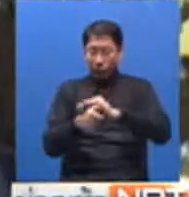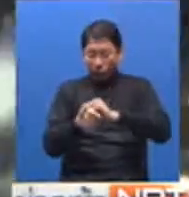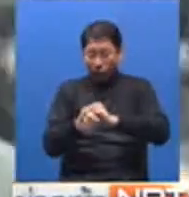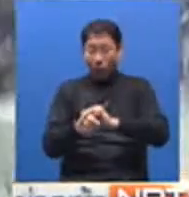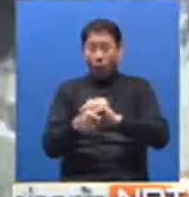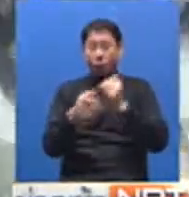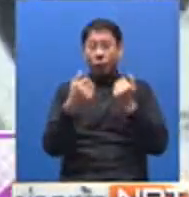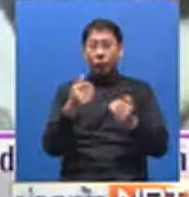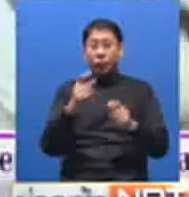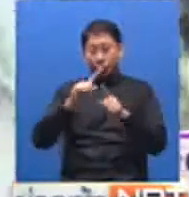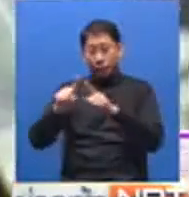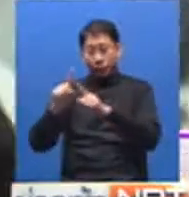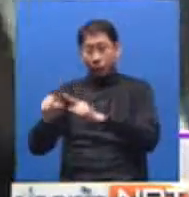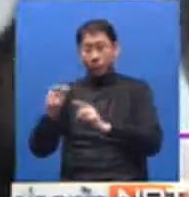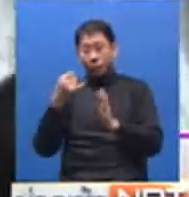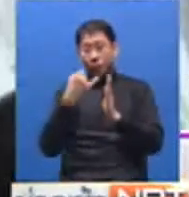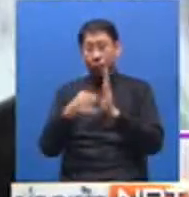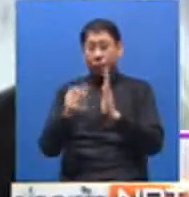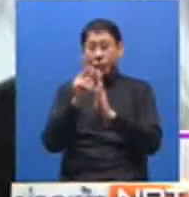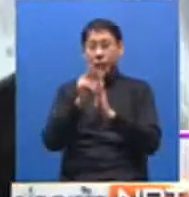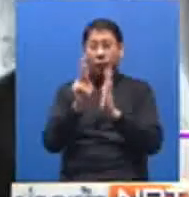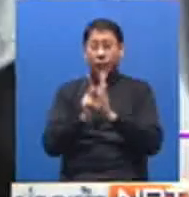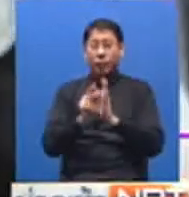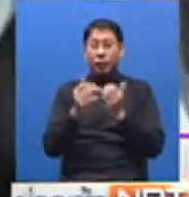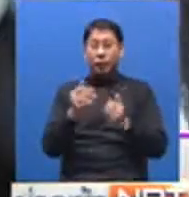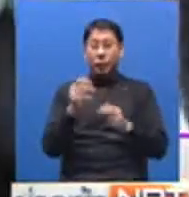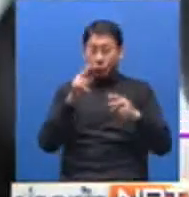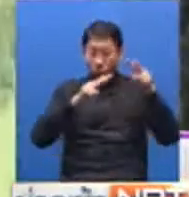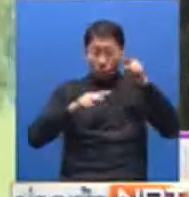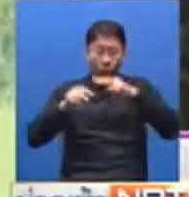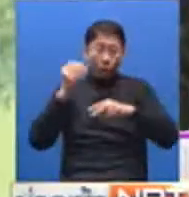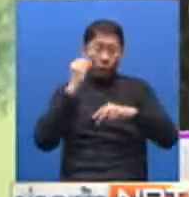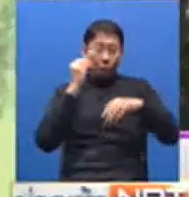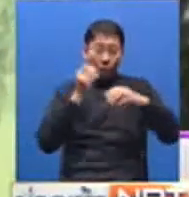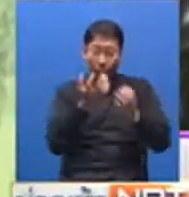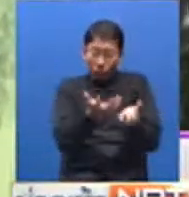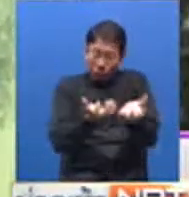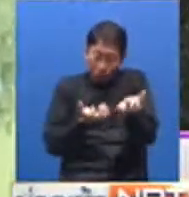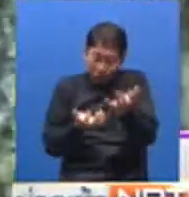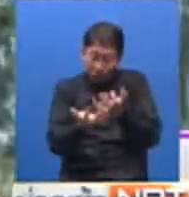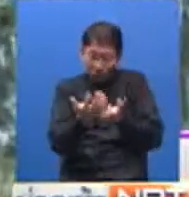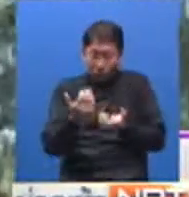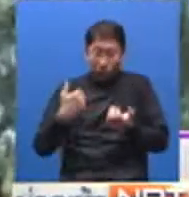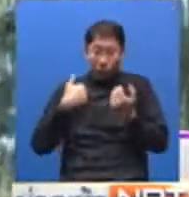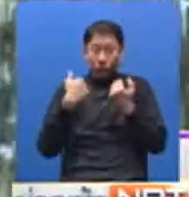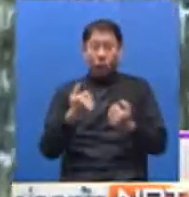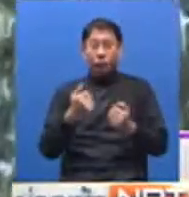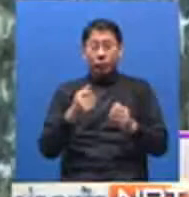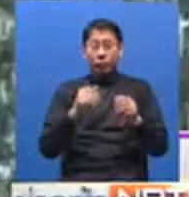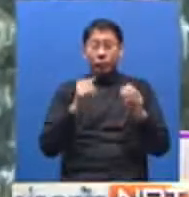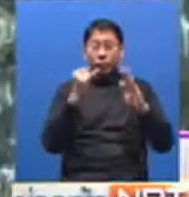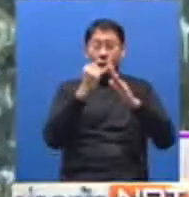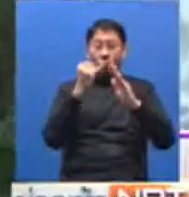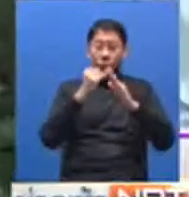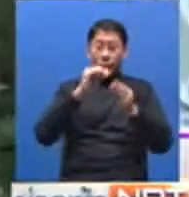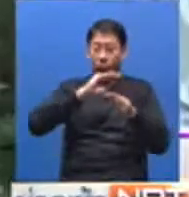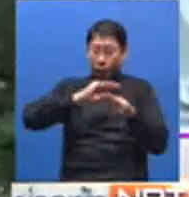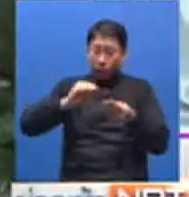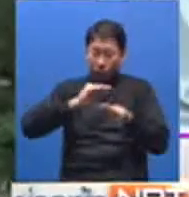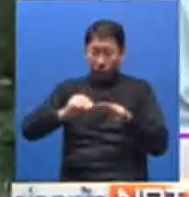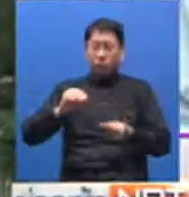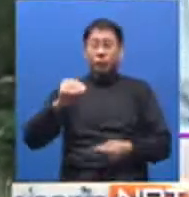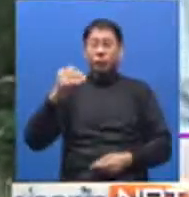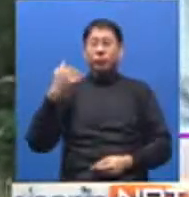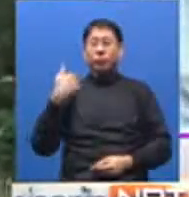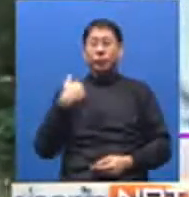และเจ้าหน้าที่ฝ่ายปกครองเข้าไปตรวจค้นภายในบ้านเลขที่ 19/3หมู่ 2ตำบลหมอนทองอำเภอบางน้ำเปรี้ยว